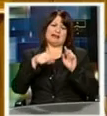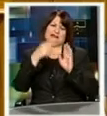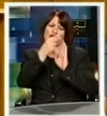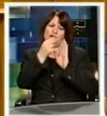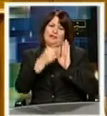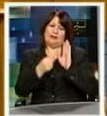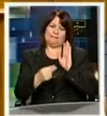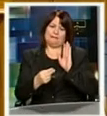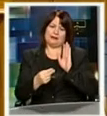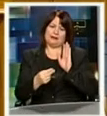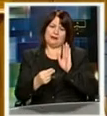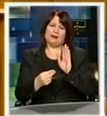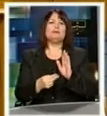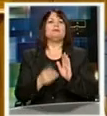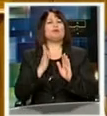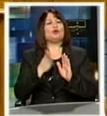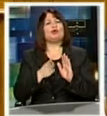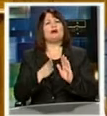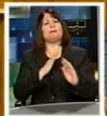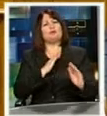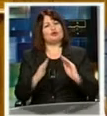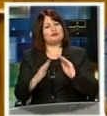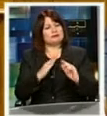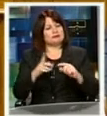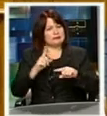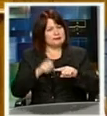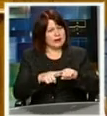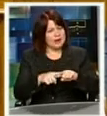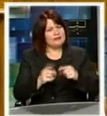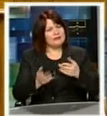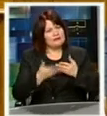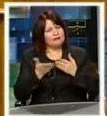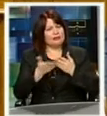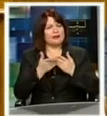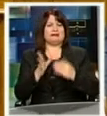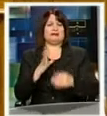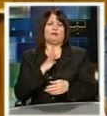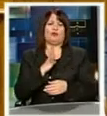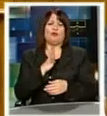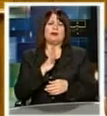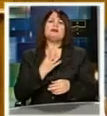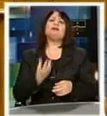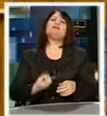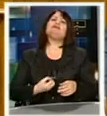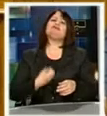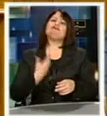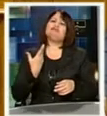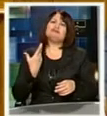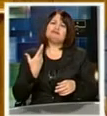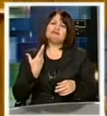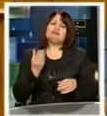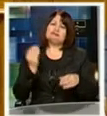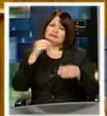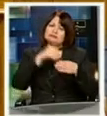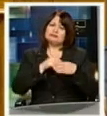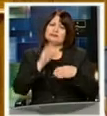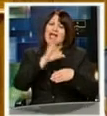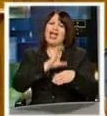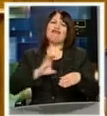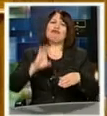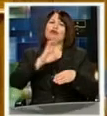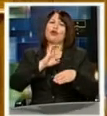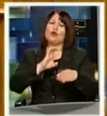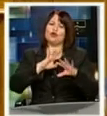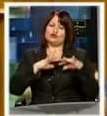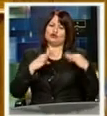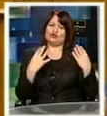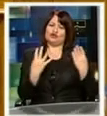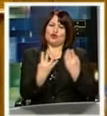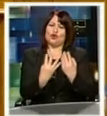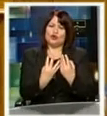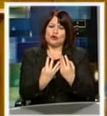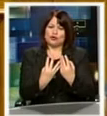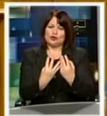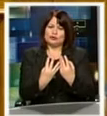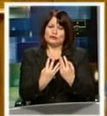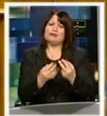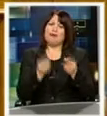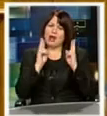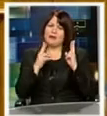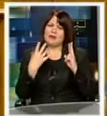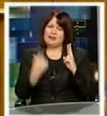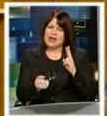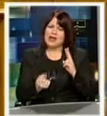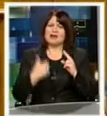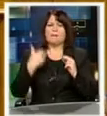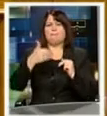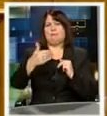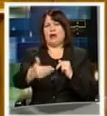θα διασφαλίσει τη χώρα και θα βοηθήσει τον πολίτη να αισθανθεί μέσα στη ζώνη του ευρώ ότι υπάρχει και πάλι ελπίδα